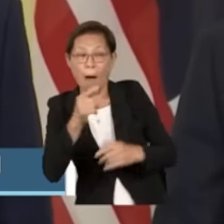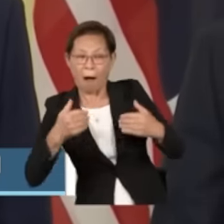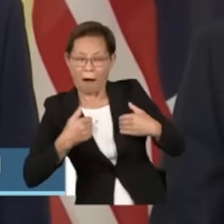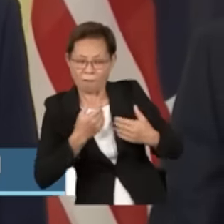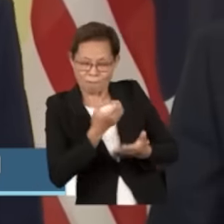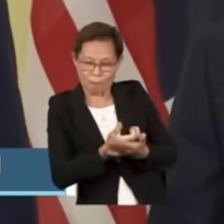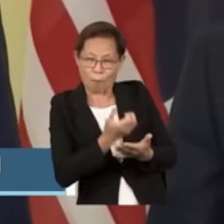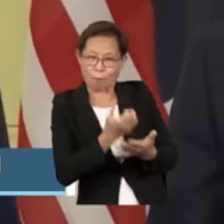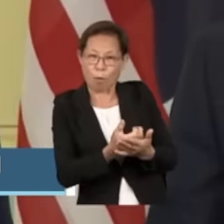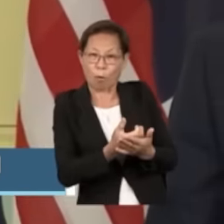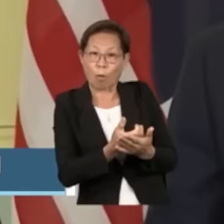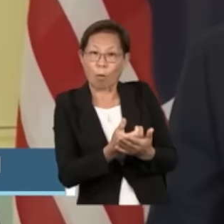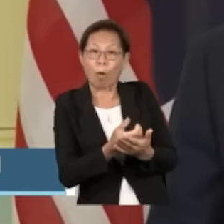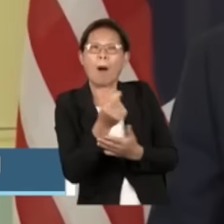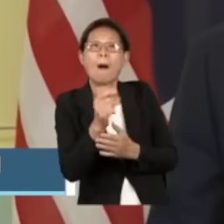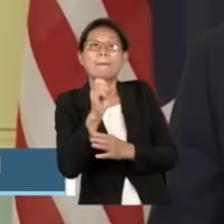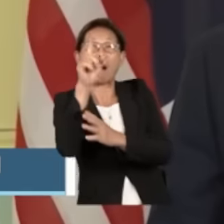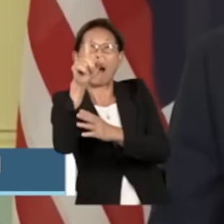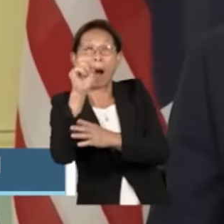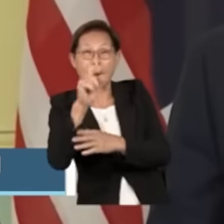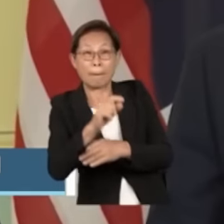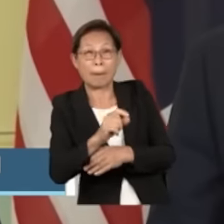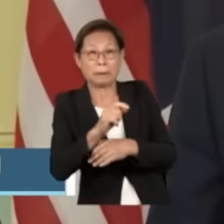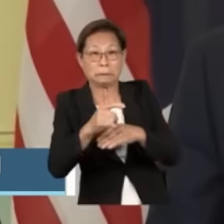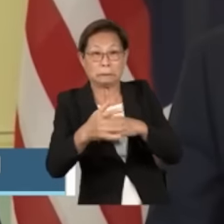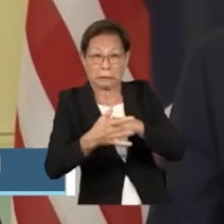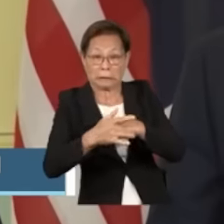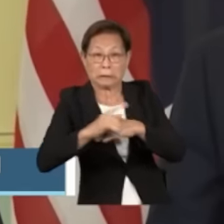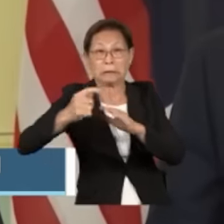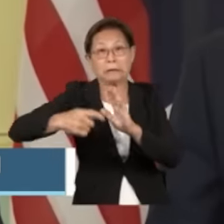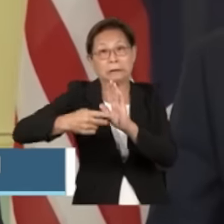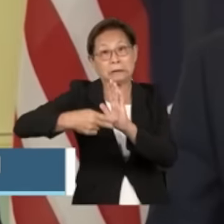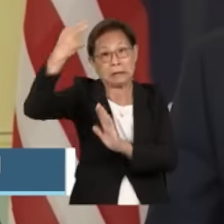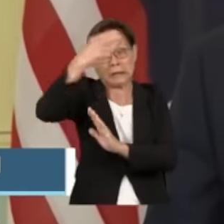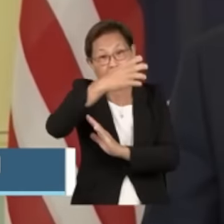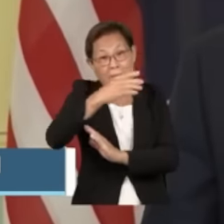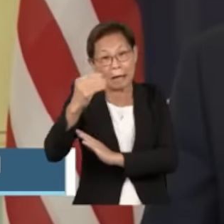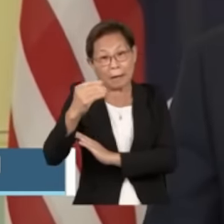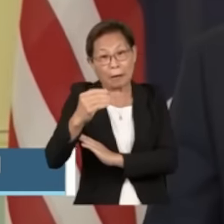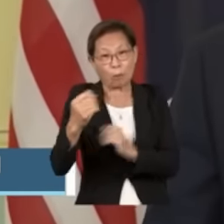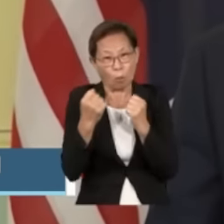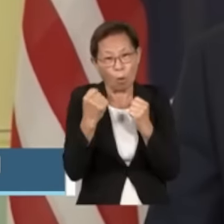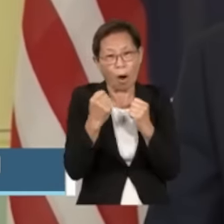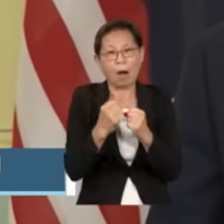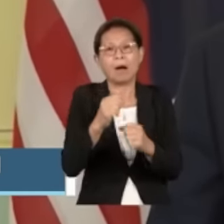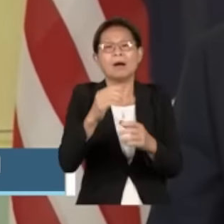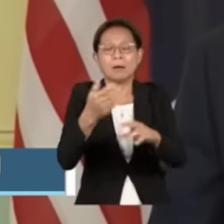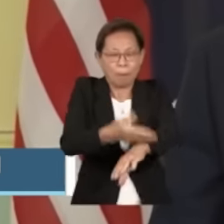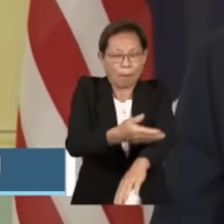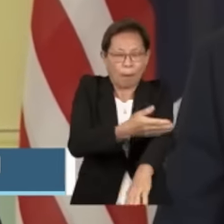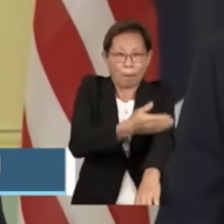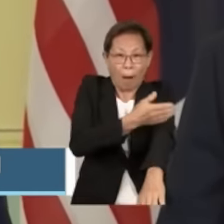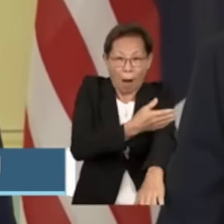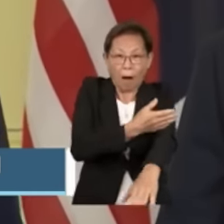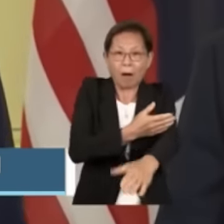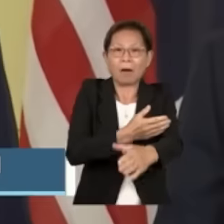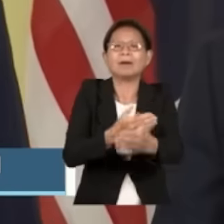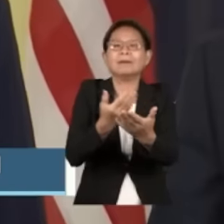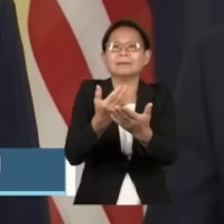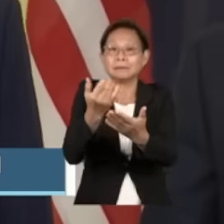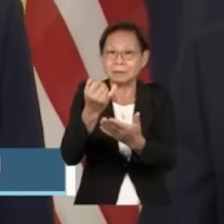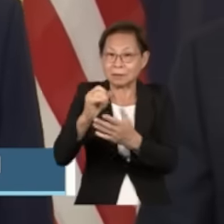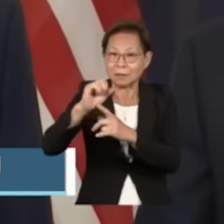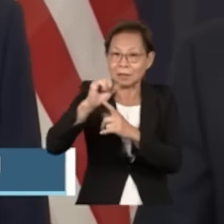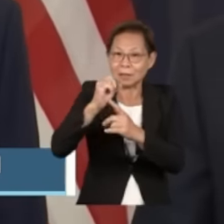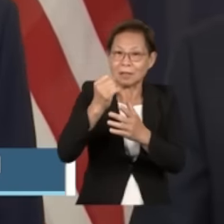kewujudan ekonomi bernilai tinggi yang mampan, menambah baik liputan keselamatan sosial melalui